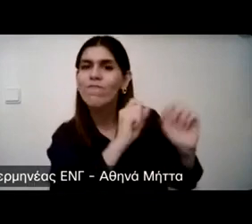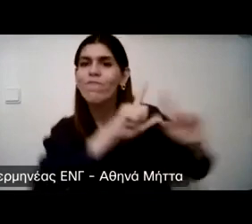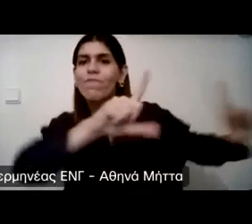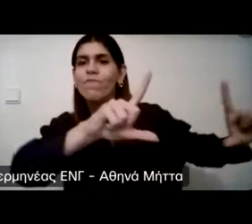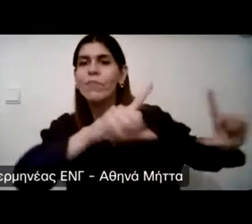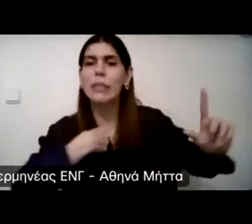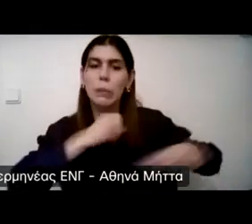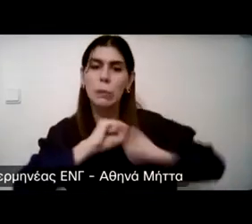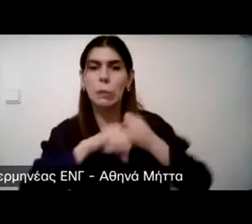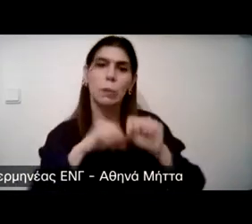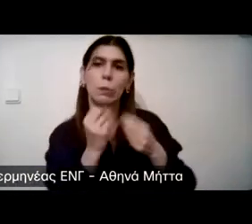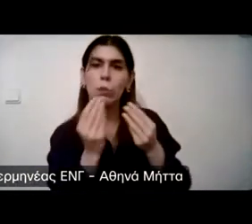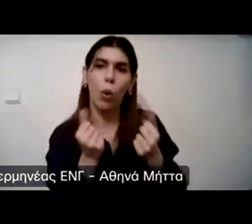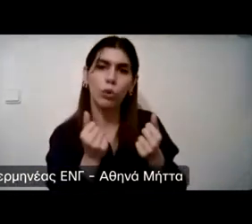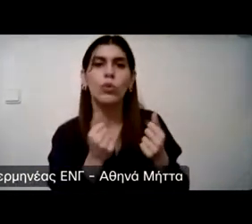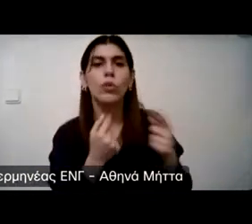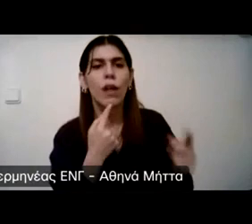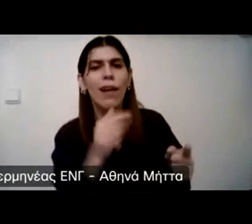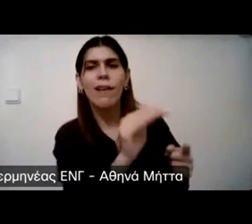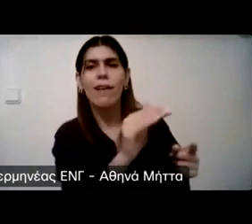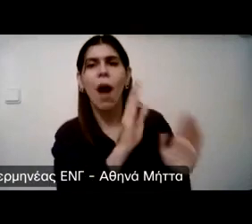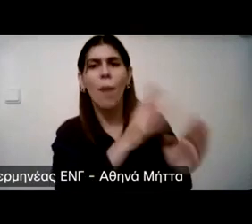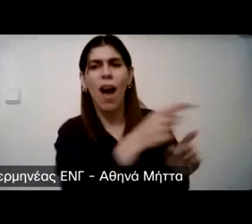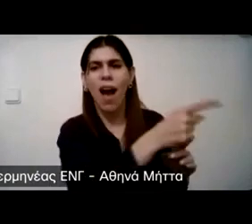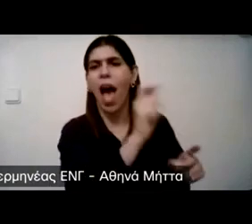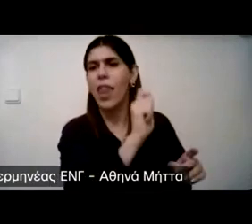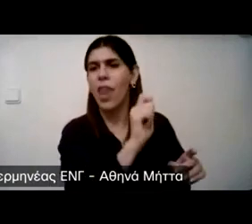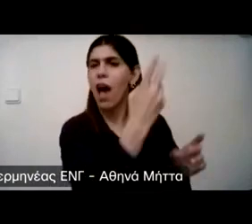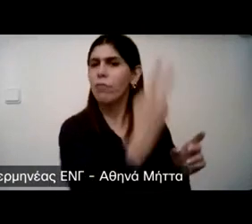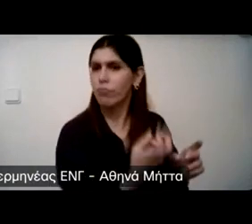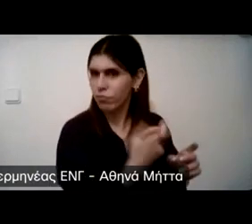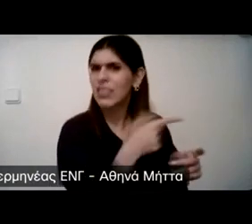Ωραία. Εγώ το έχω κατεβάσει. Ωραία. Αν ανοίγεις